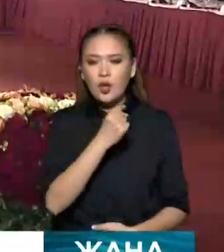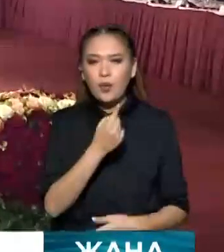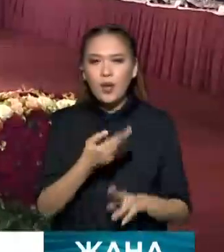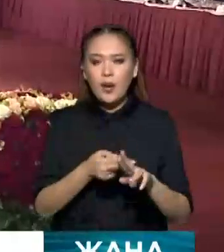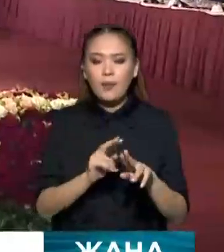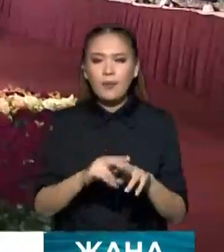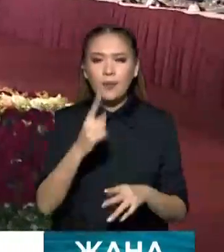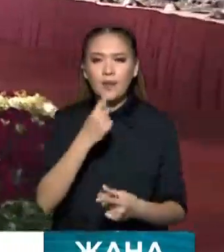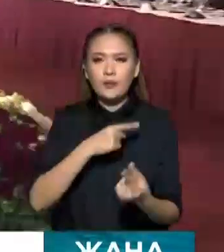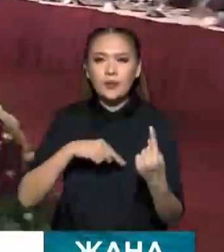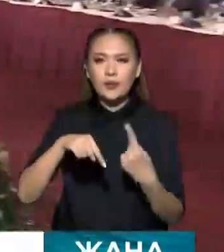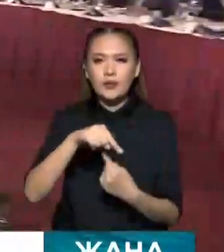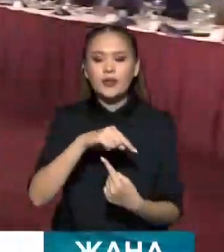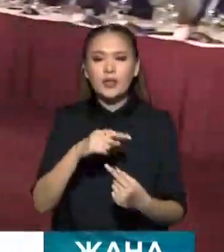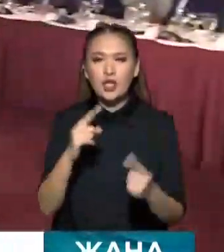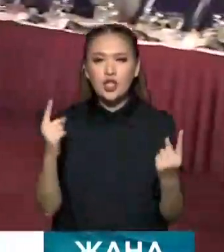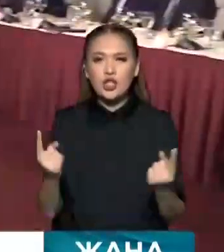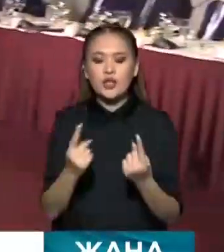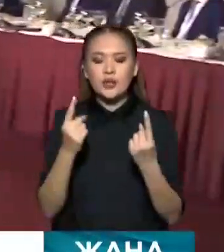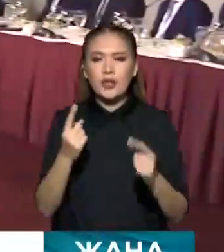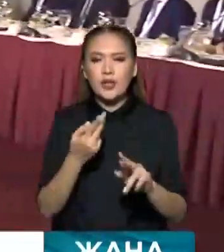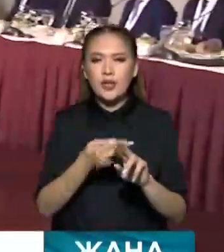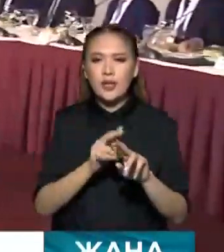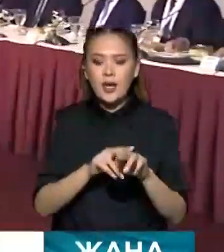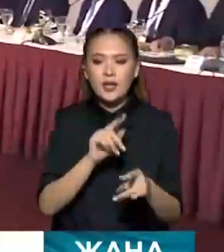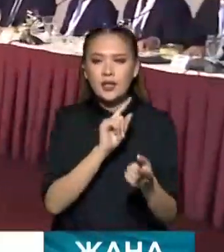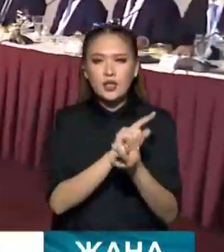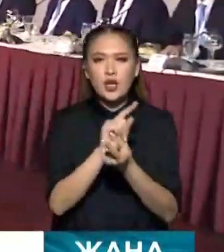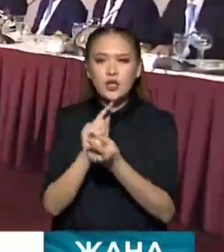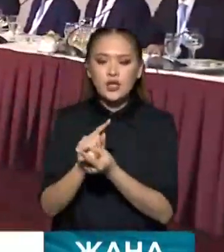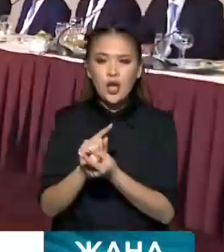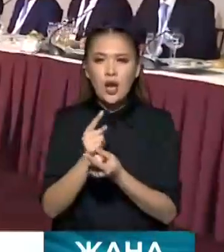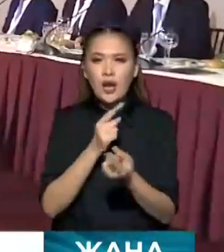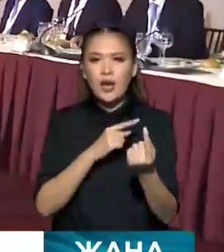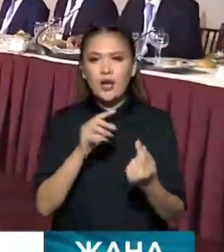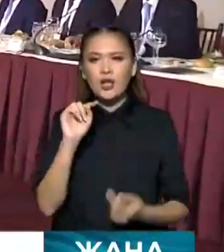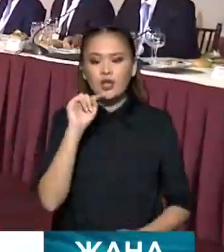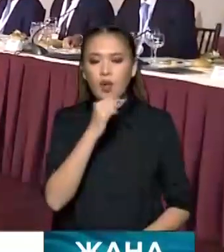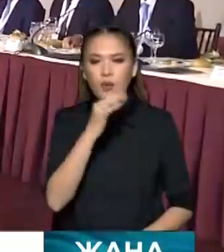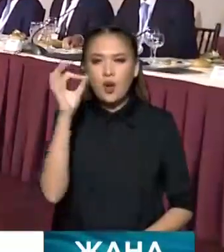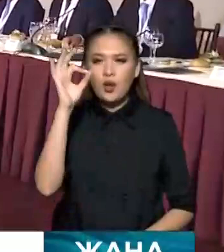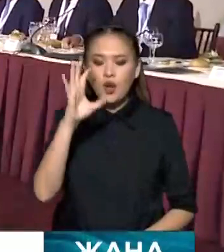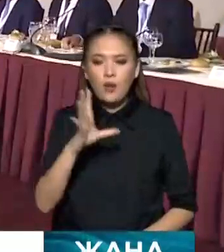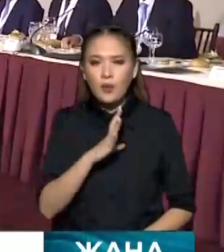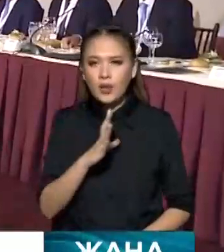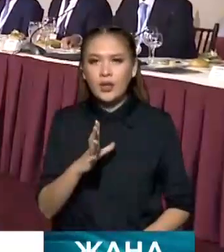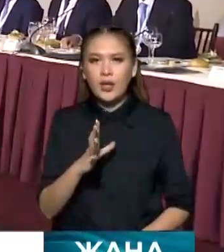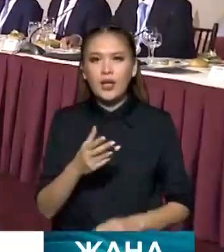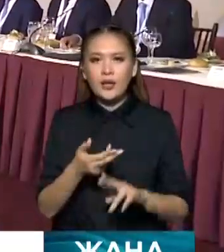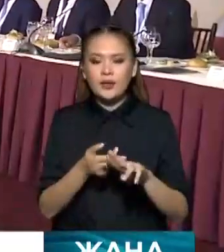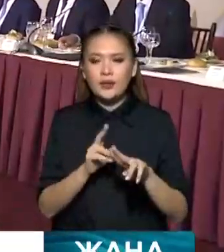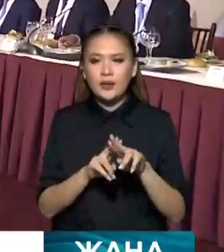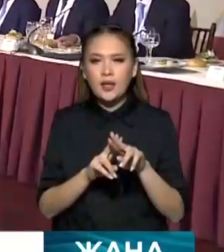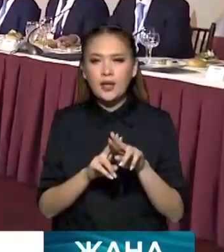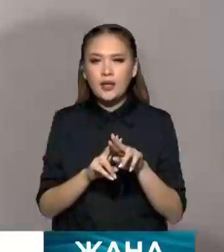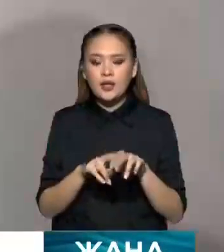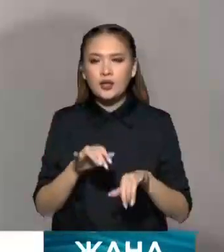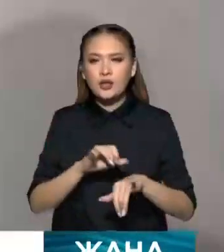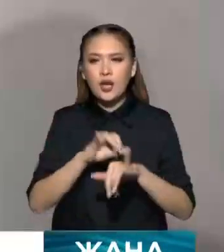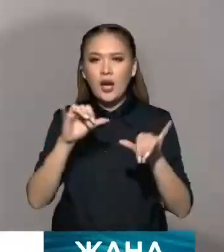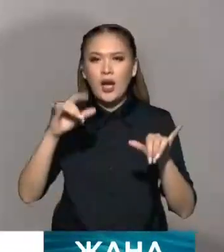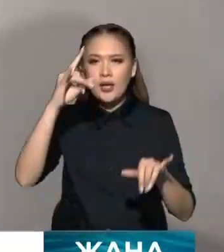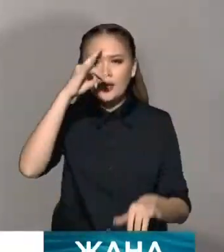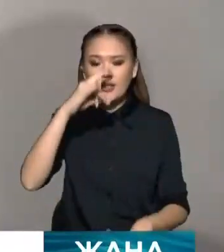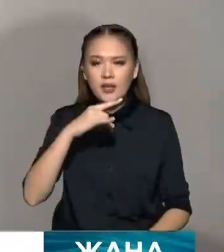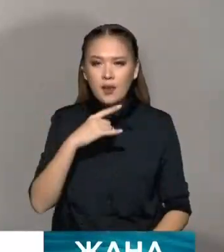бірінде бизнес жүргізуді жеңілдетеді. Бүгінгі кездесу сауда экономикалық және инвестициялық ынтымақтастықты ілгерілетуде, сондай-ақ